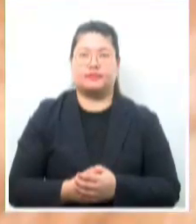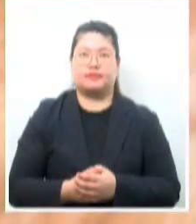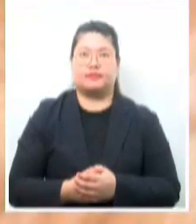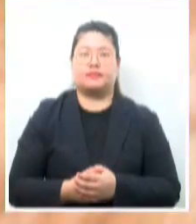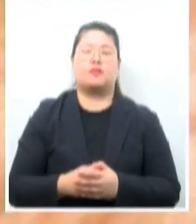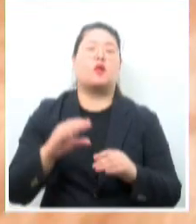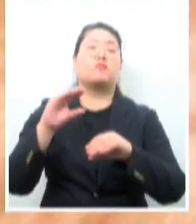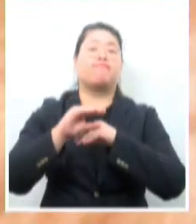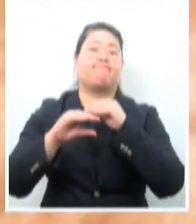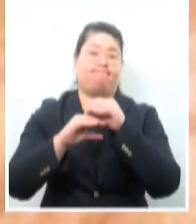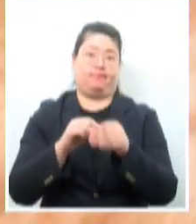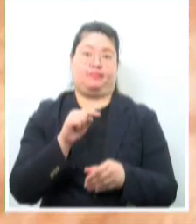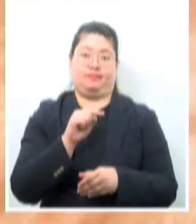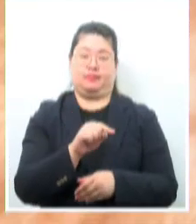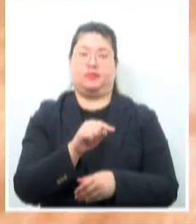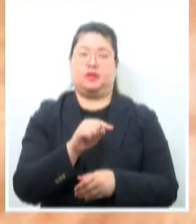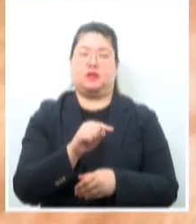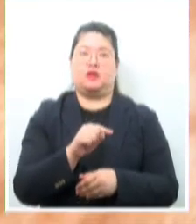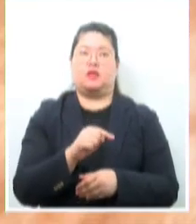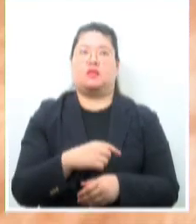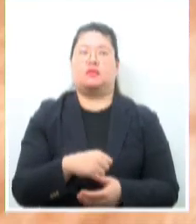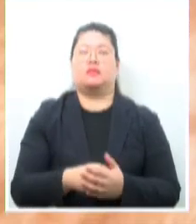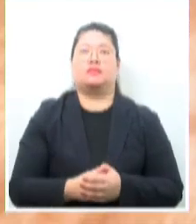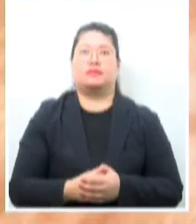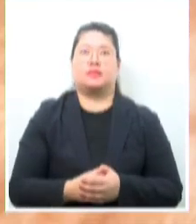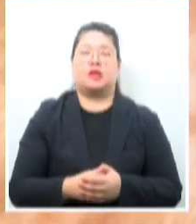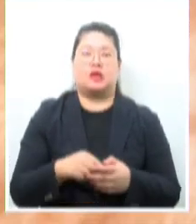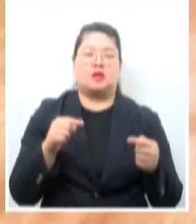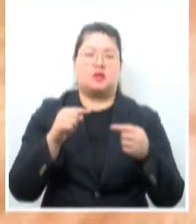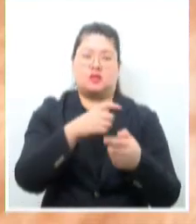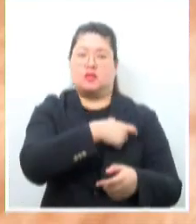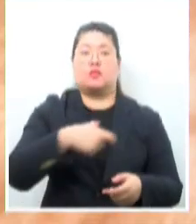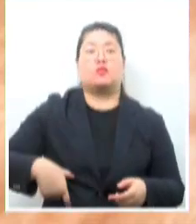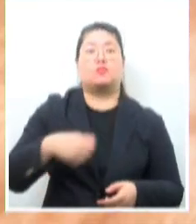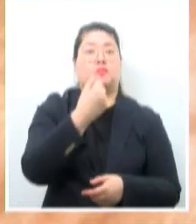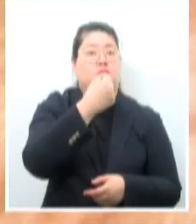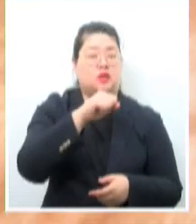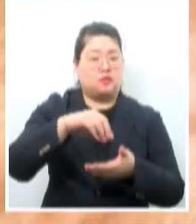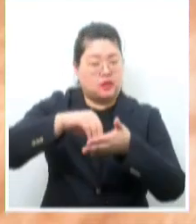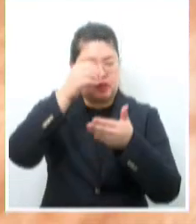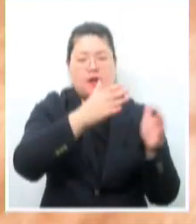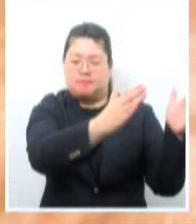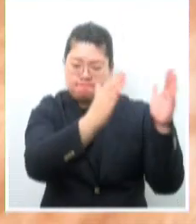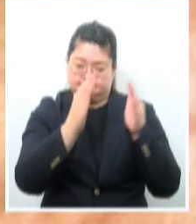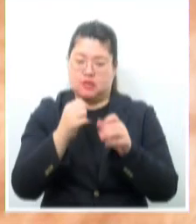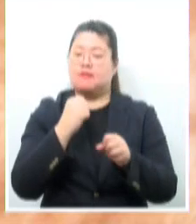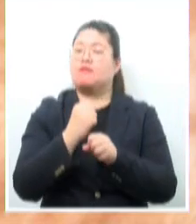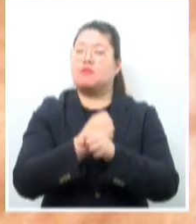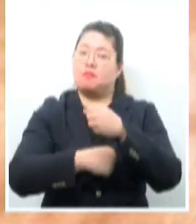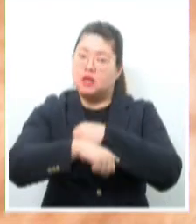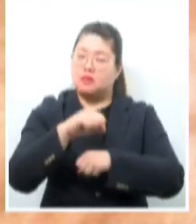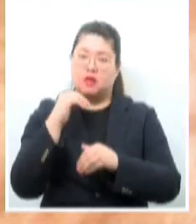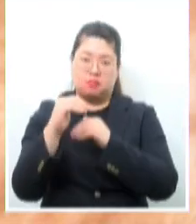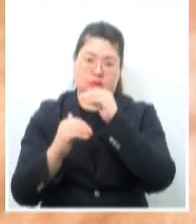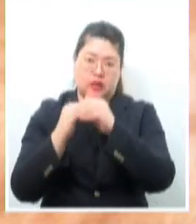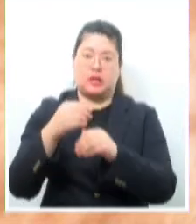อีกหนึ่งโครงการนะคะที่ได้มีการน้อมนำพระบรมราโชบายด้านการศึกษาของในหลวงรัชกาลที่10ค่ะลงสู่การปฏิบัติเพื่อเป็นการพัฒนา